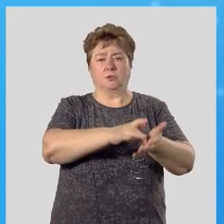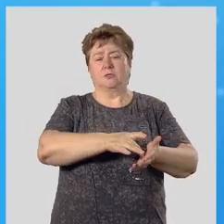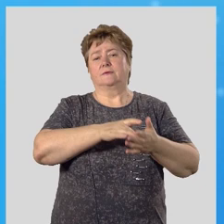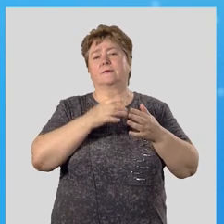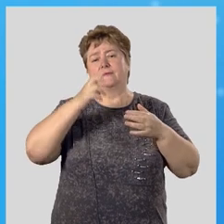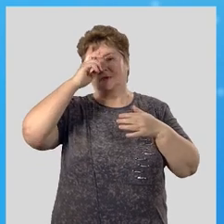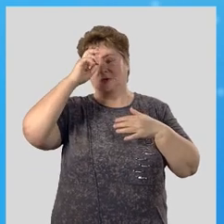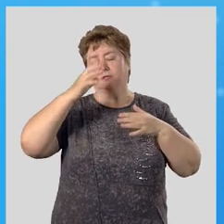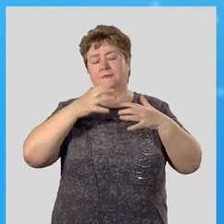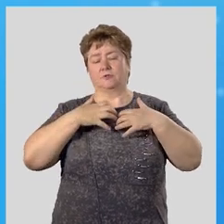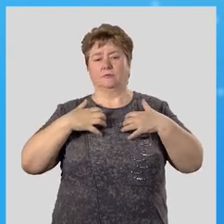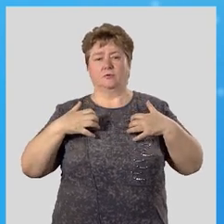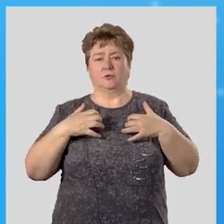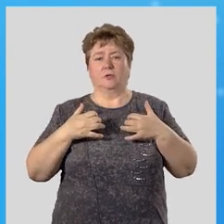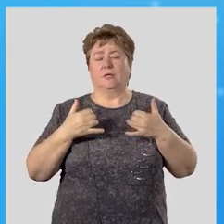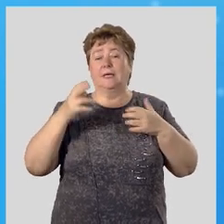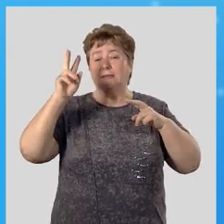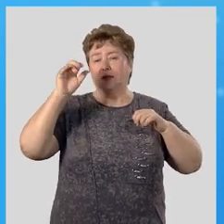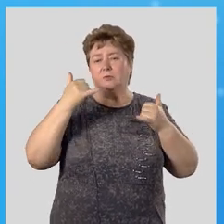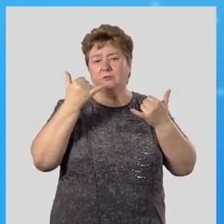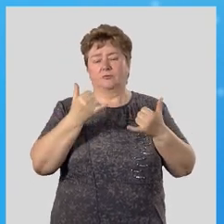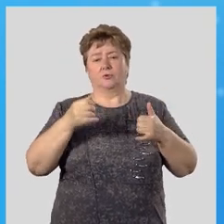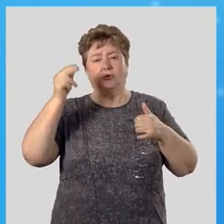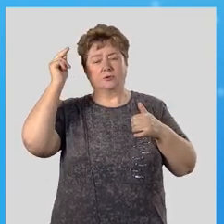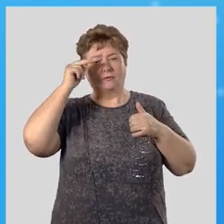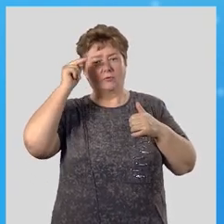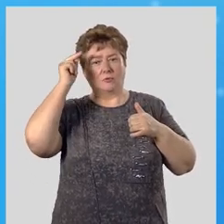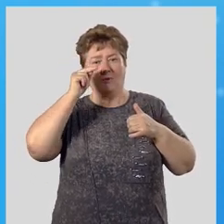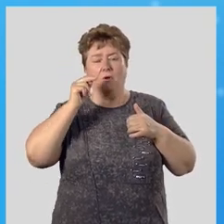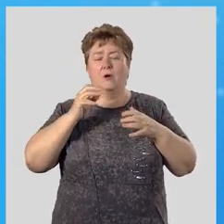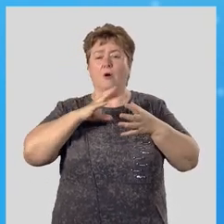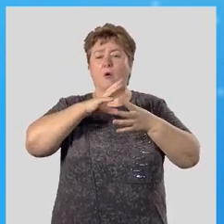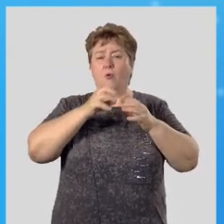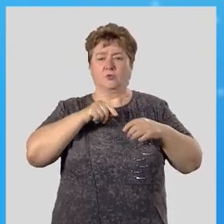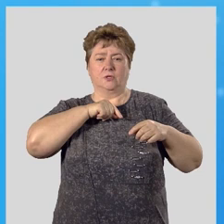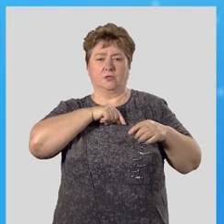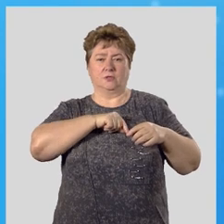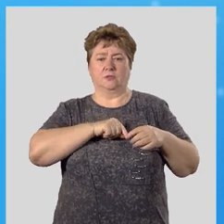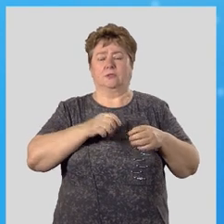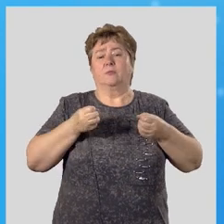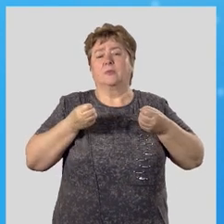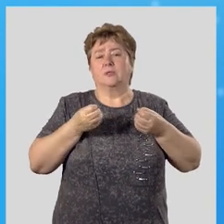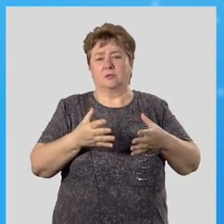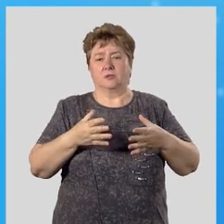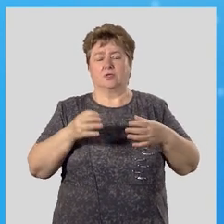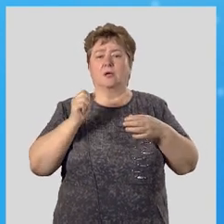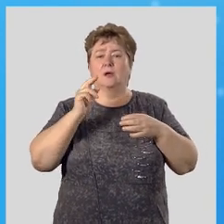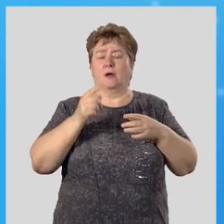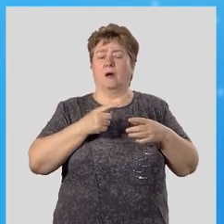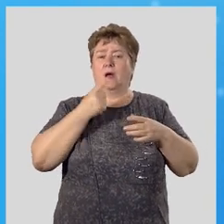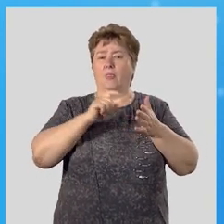в царство животных. Тема сегодняшнего урока – общая характеристика простейших,